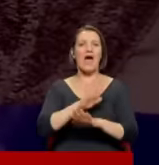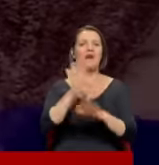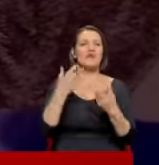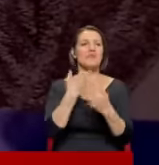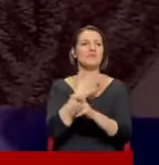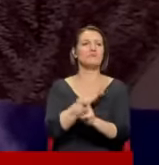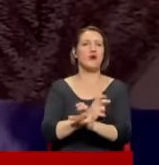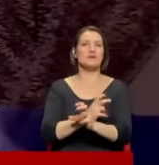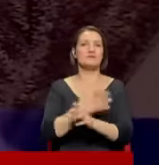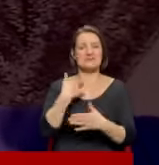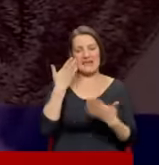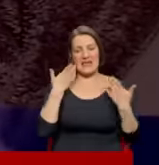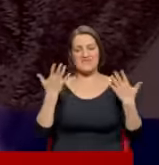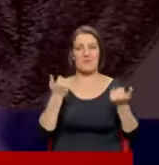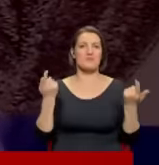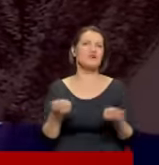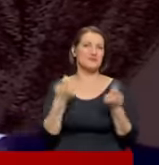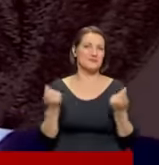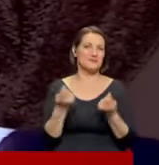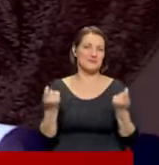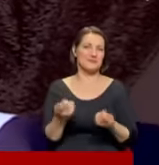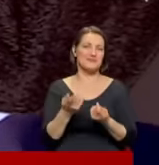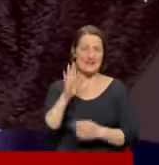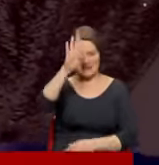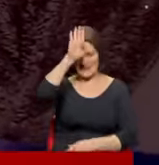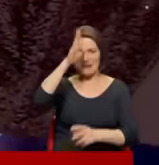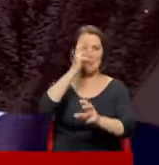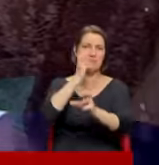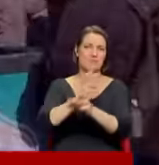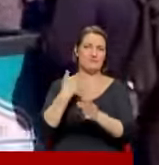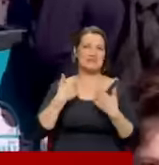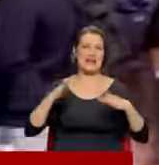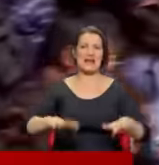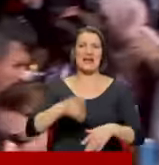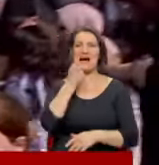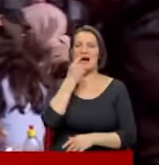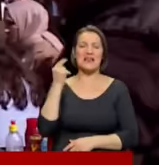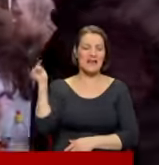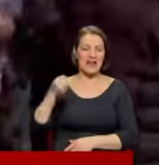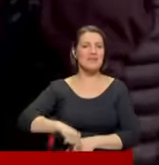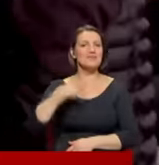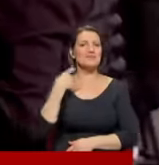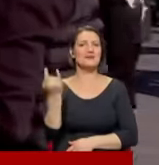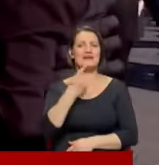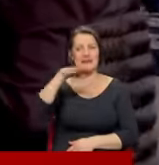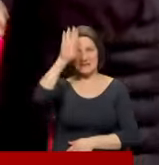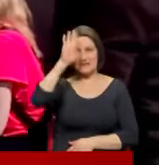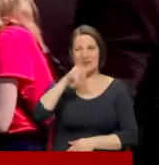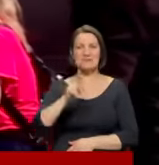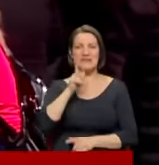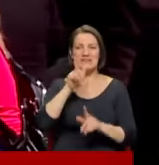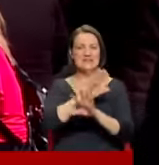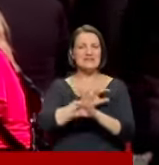taraf bomboş. İşte biz de tadını çıkarmaya çalışıyoruz. İstanbul boşaldı, bize kaldı. Ankara'dan gezmeye geldik buraya. Dedik İstanbul'da